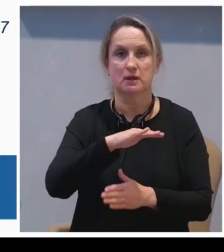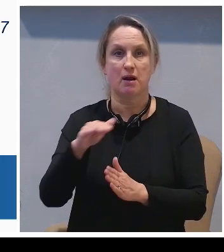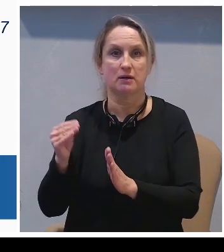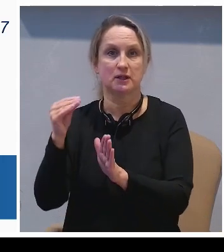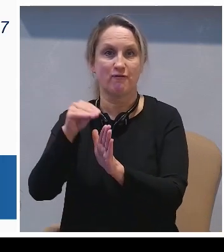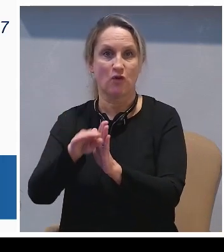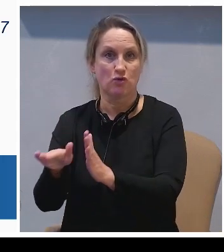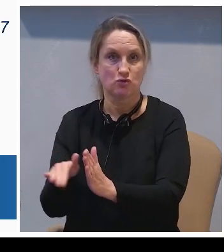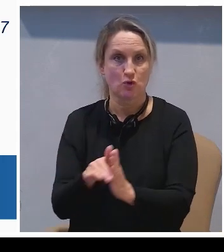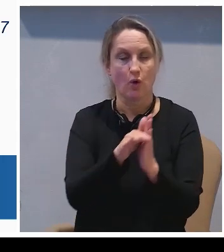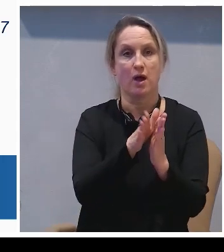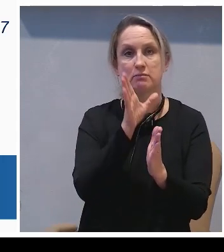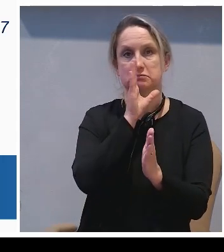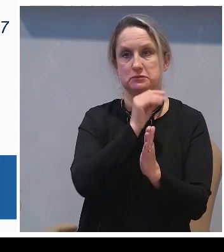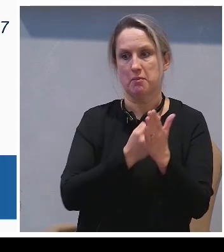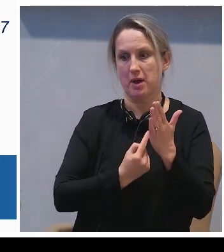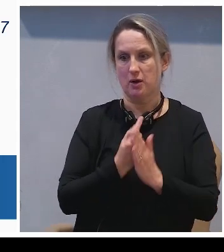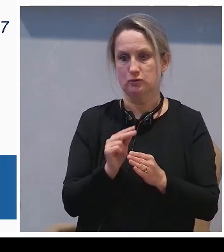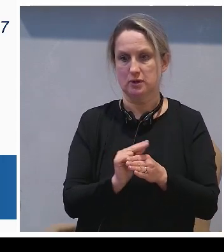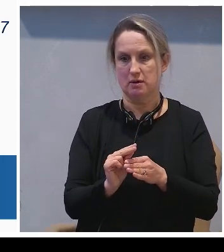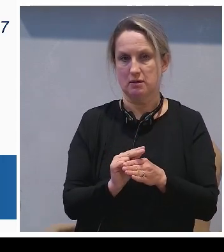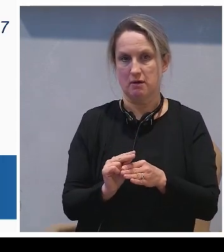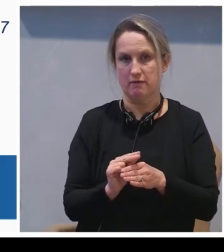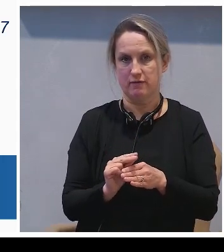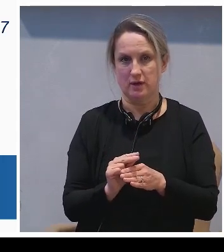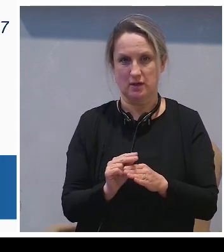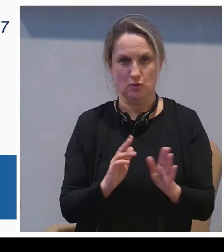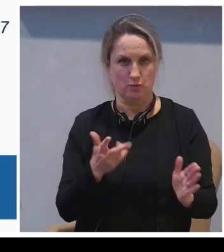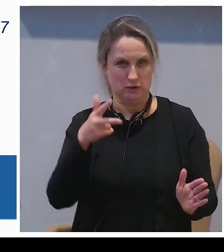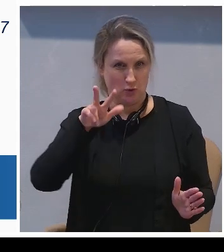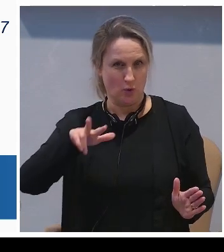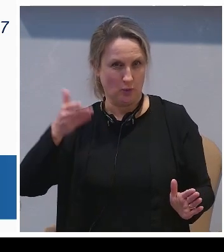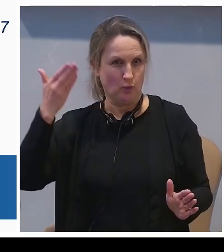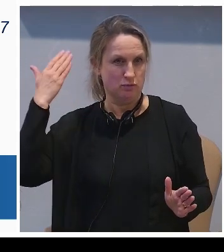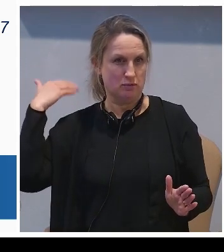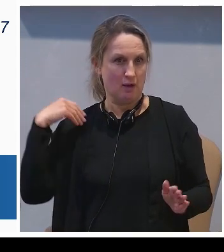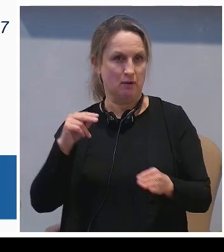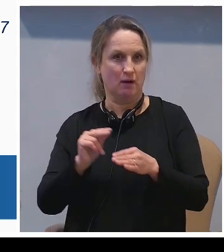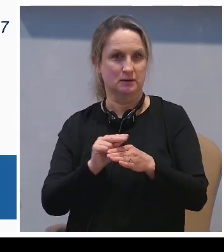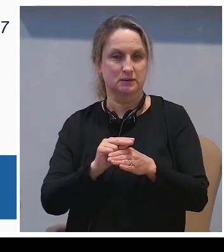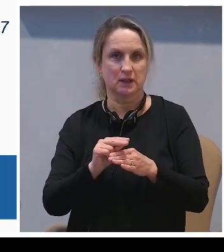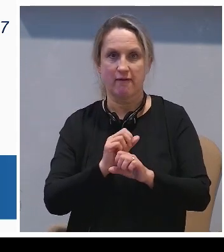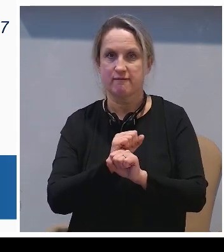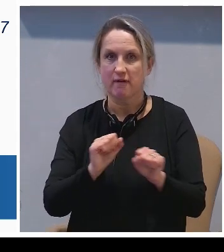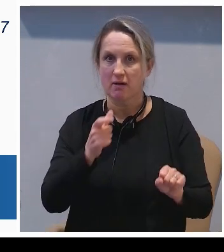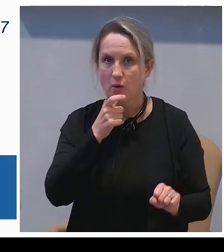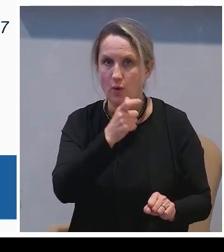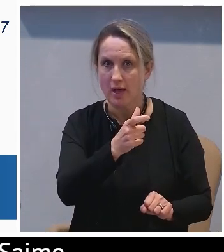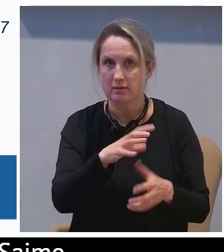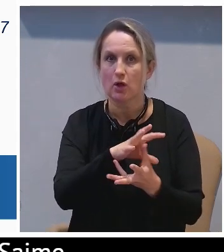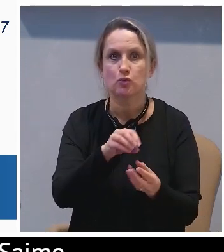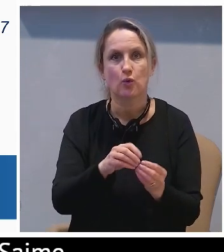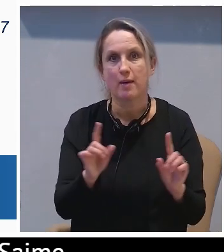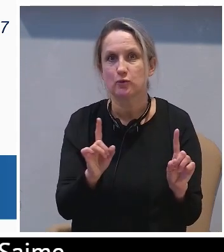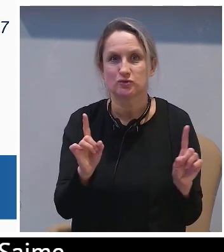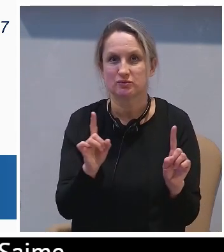toel siis Estonia, there are alustatud 2 circa children who were able 3 kuud to tagasi ja access this meil on veel treatment vara rääkida, milline on with see support tulemus, from